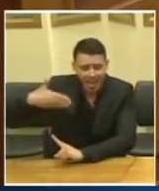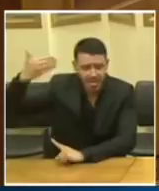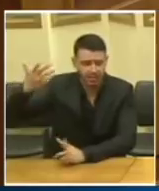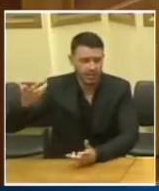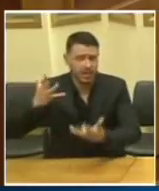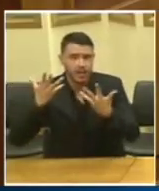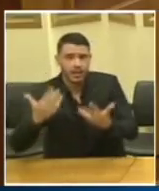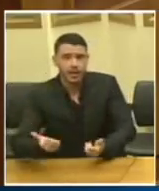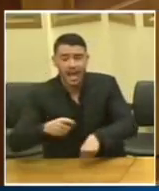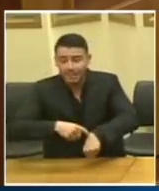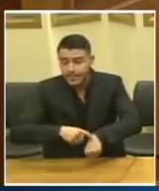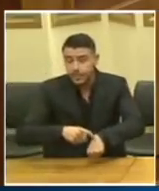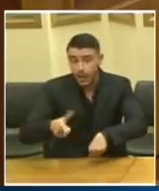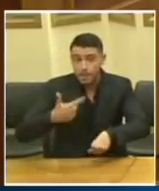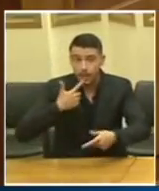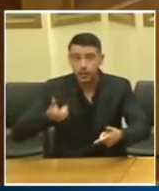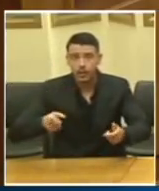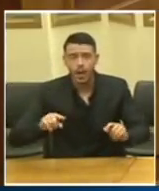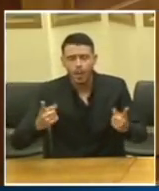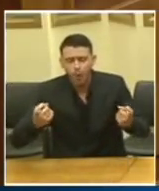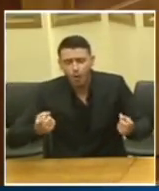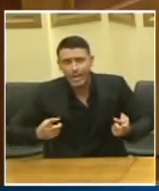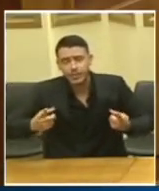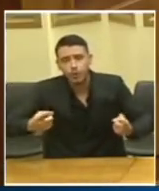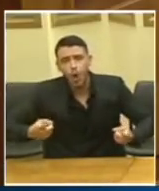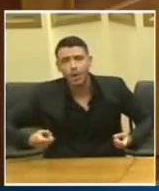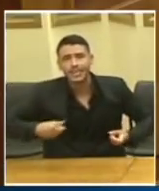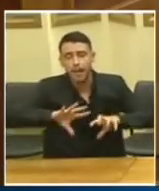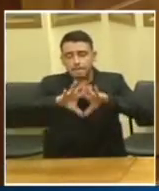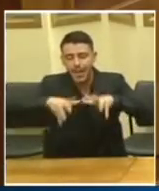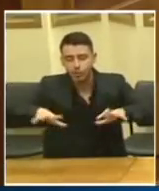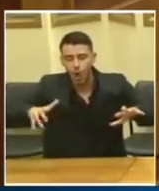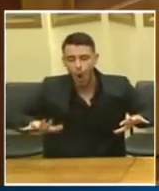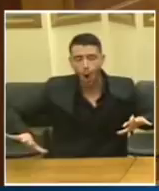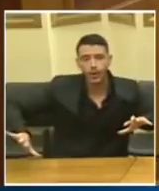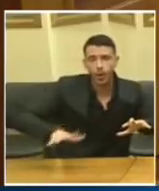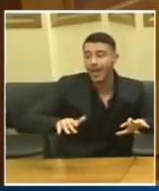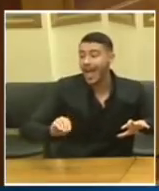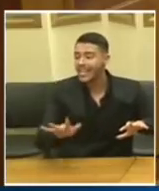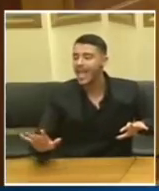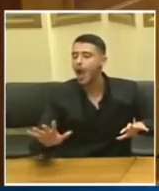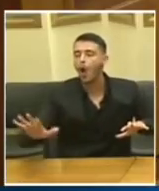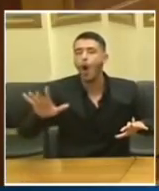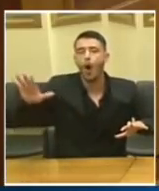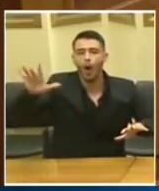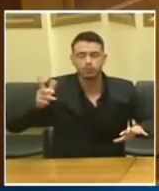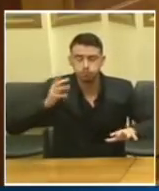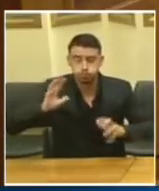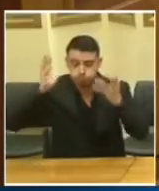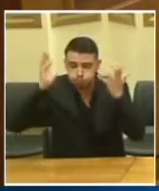οι προκλήσεις στην Νοτιοανατολική Μεσόγειο και στα Βαλκάνια και στο Αιγαίο είναι τεράστιες για τη